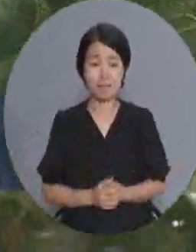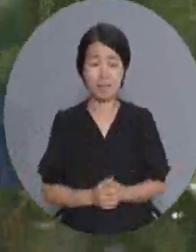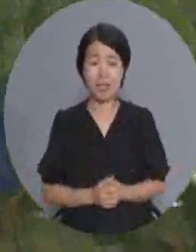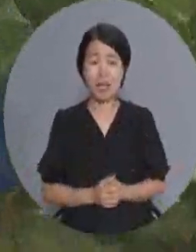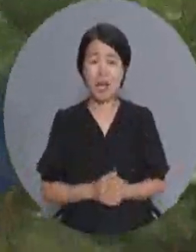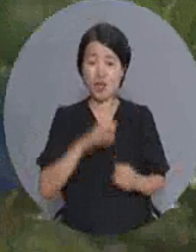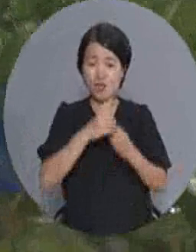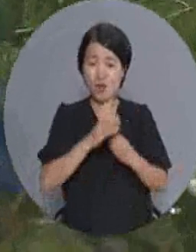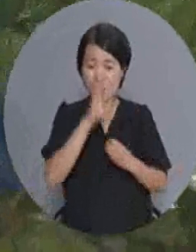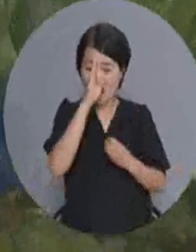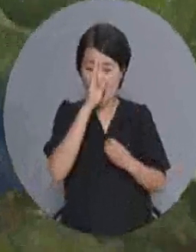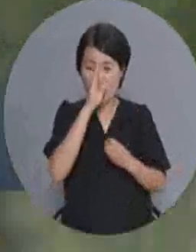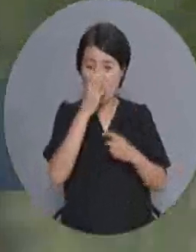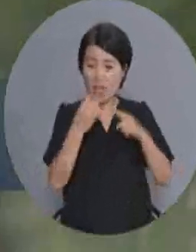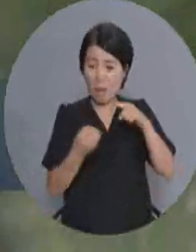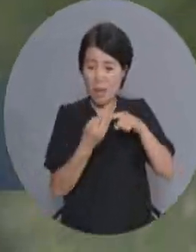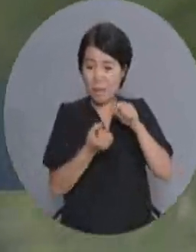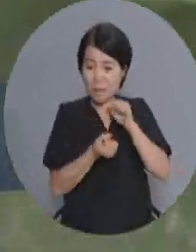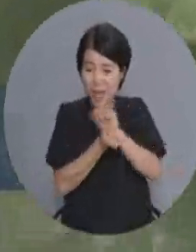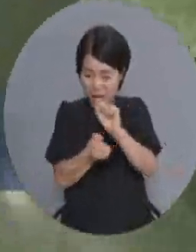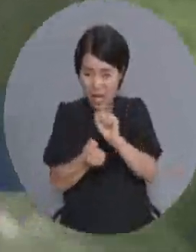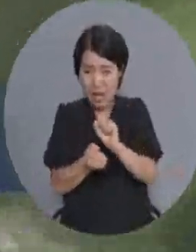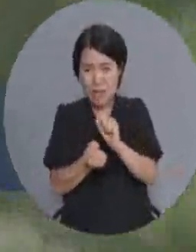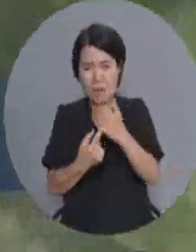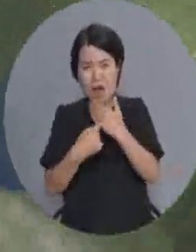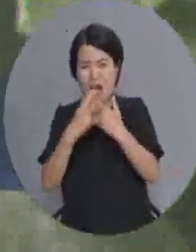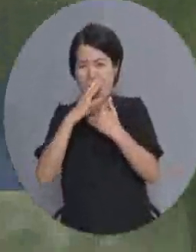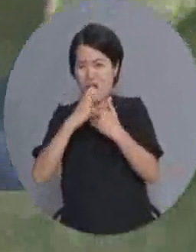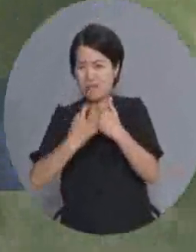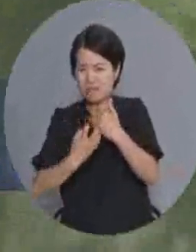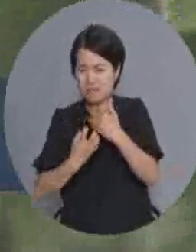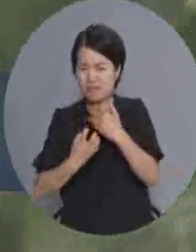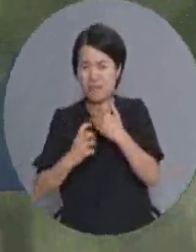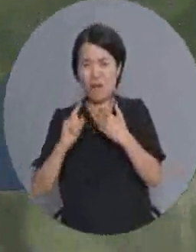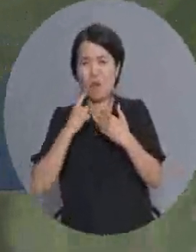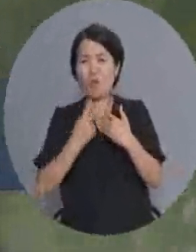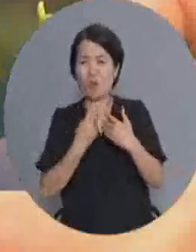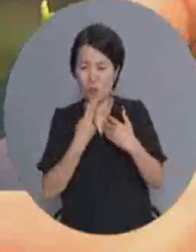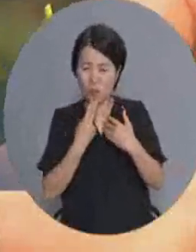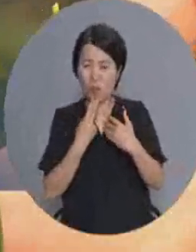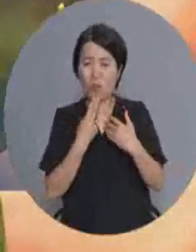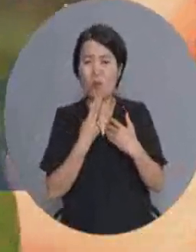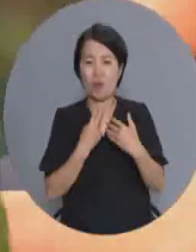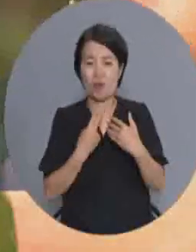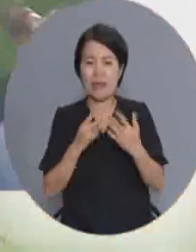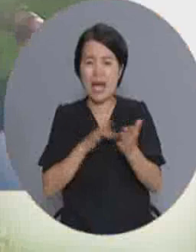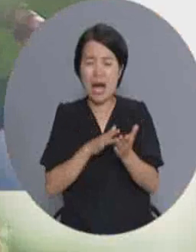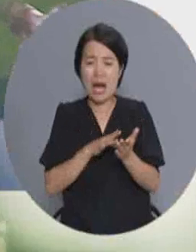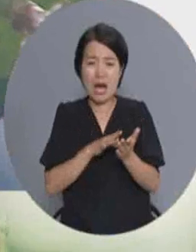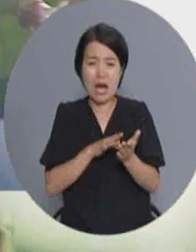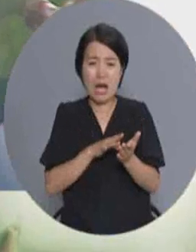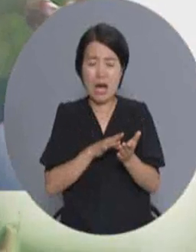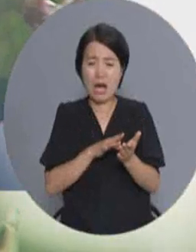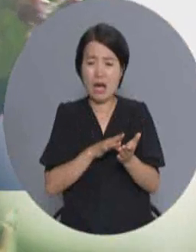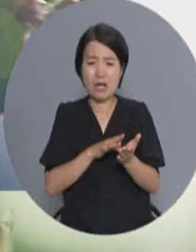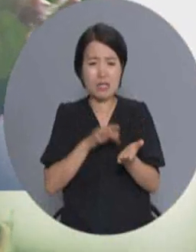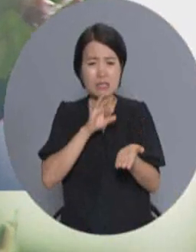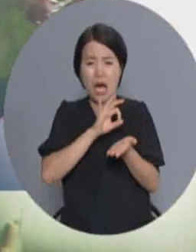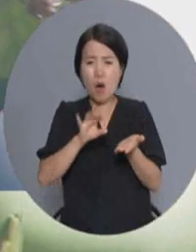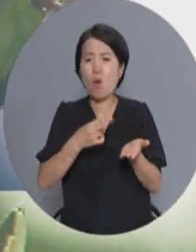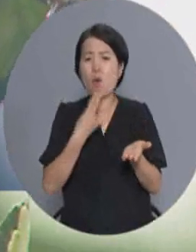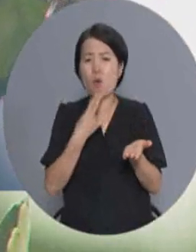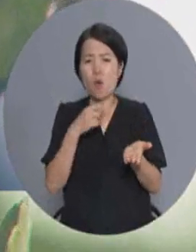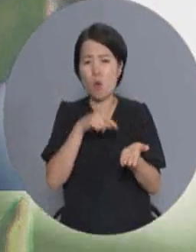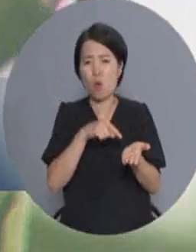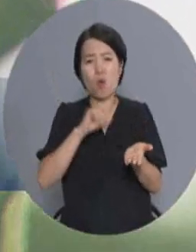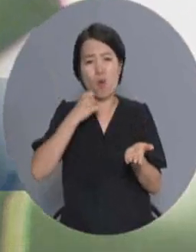열매까지 옮기면은 이제 보기가 흉하다 보니까 상당히 약제가 없다 보니까 좀 어려움이